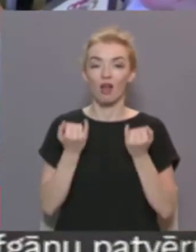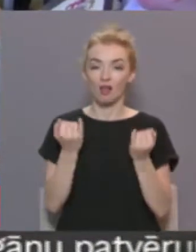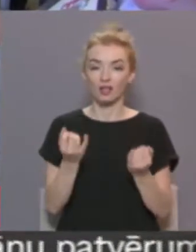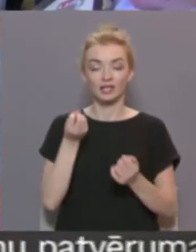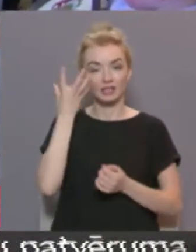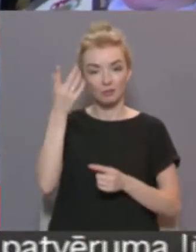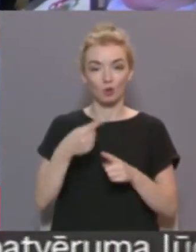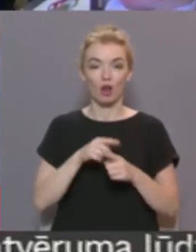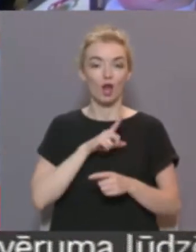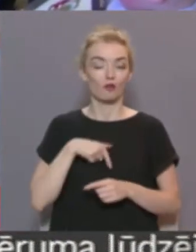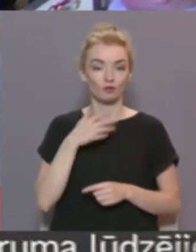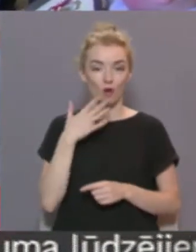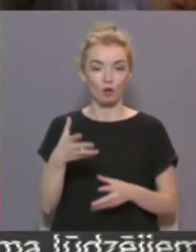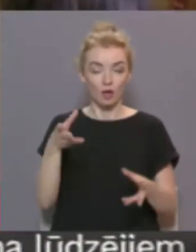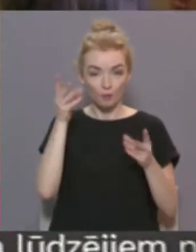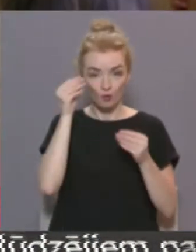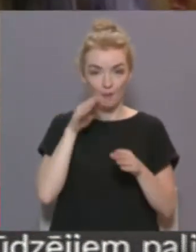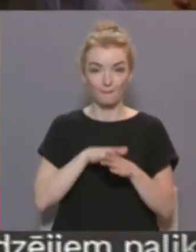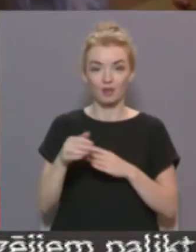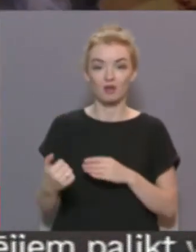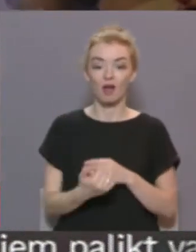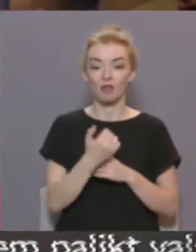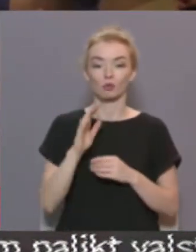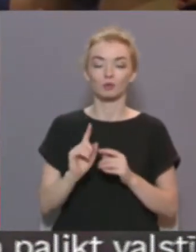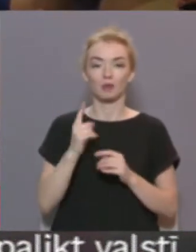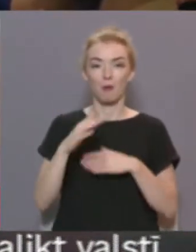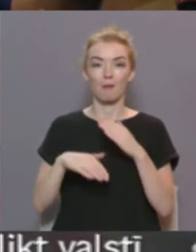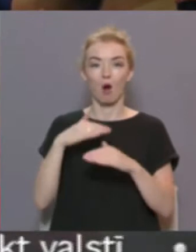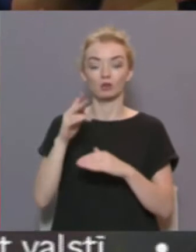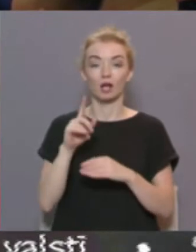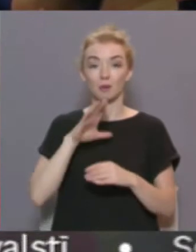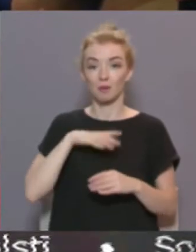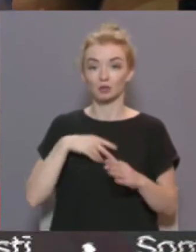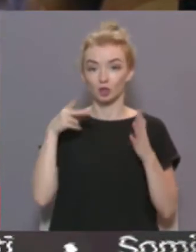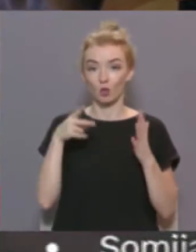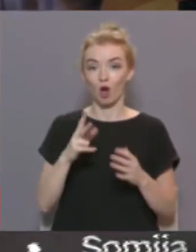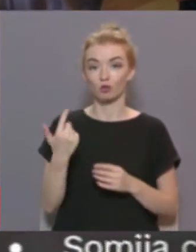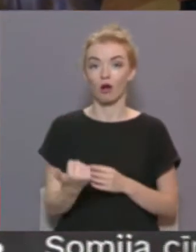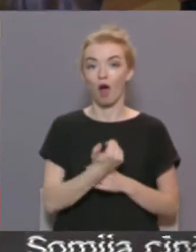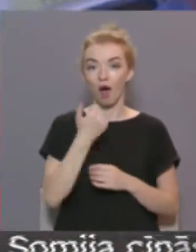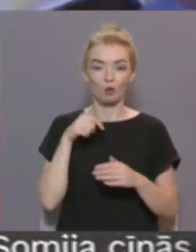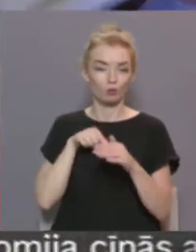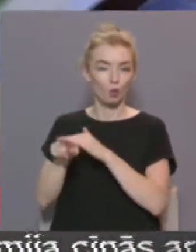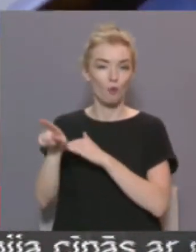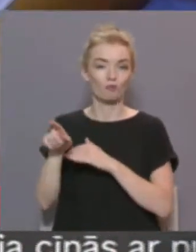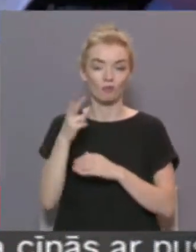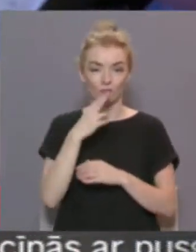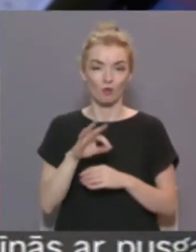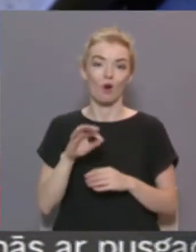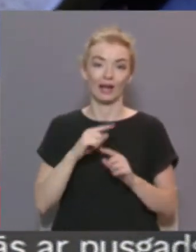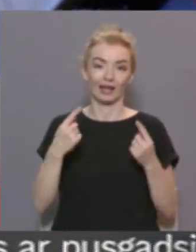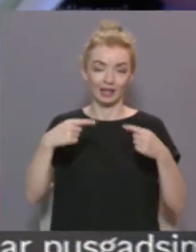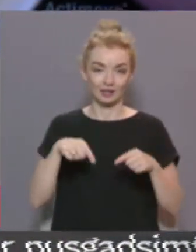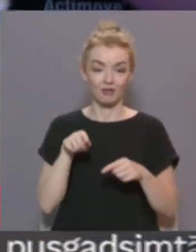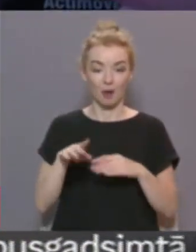latviešu valodas apgūšanai. Pilngadību iegūst pirmā paudze, kas pēc 2008. Gada krīzes izbraukuši ar ģimenēm no Latvijas. Tā ir